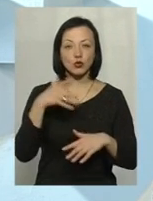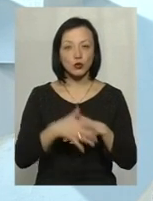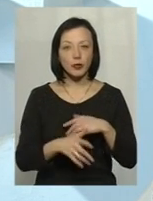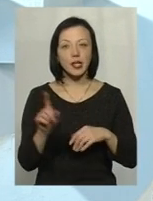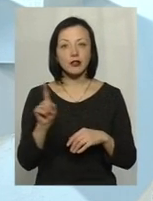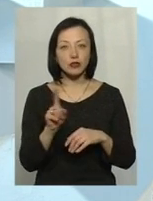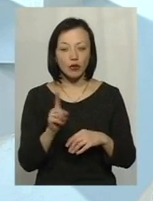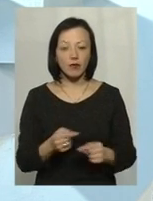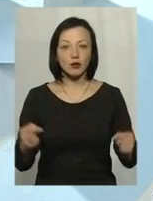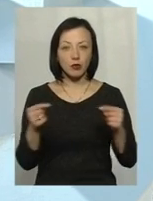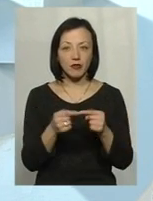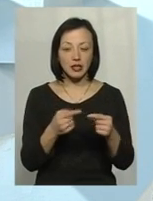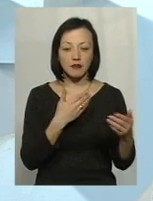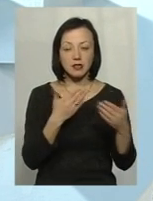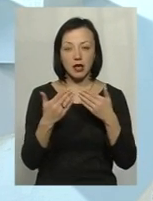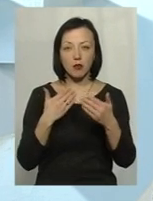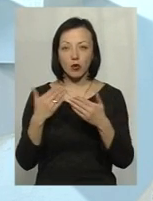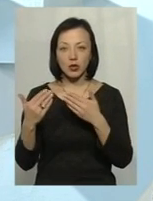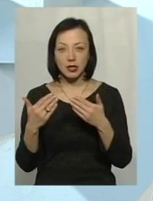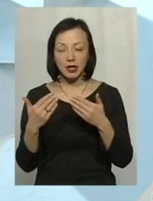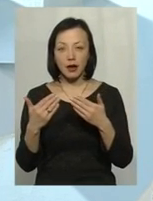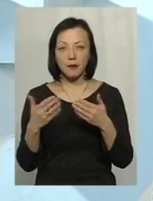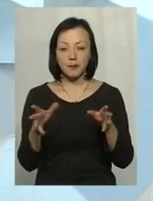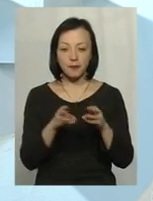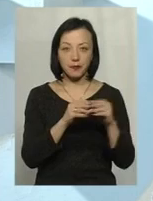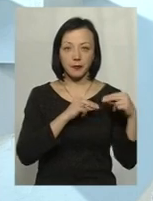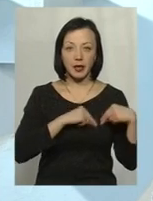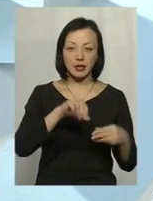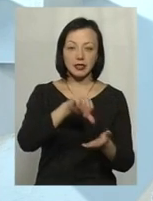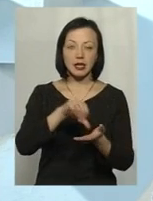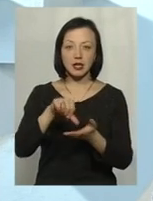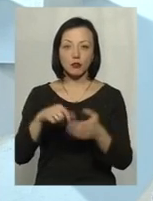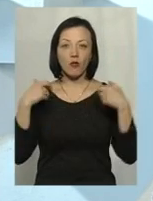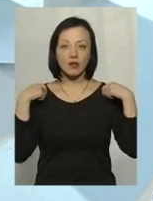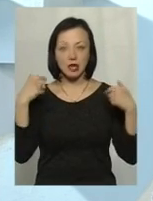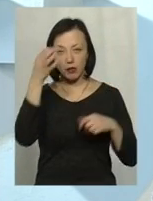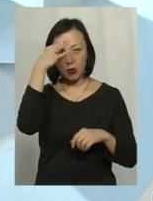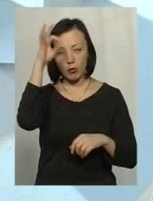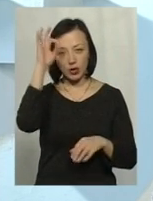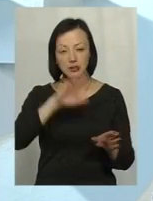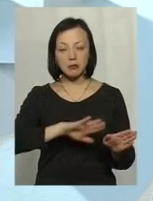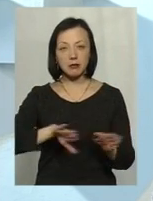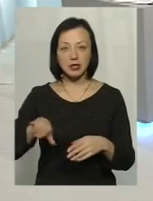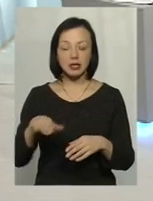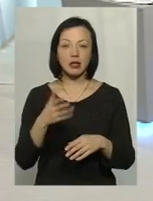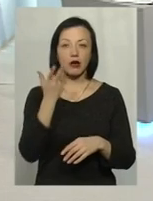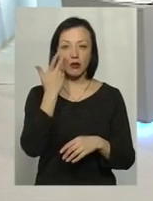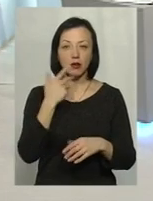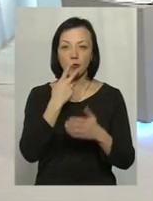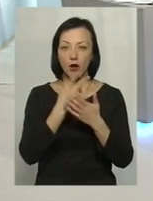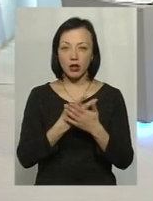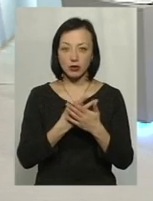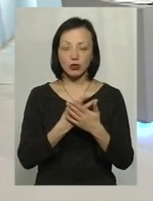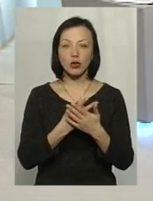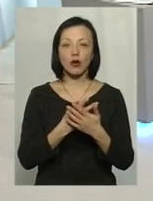що відповідна взаємодія з дільничними офіцерами поліції. Після, так як було показано в